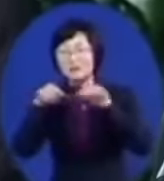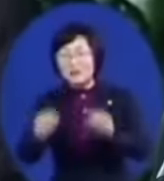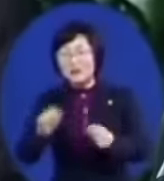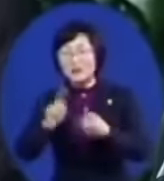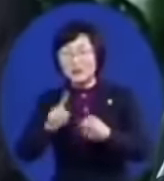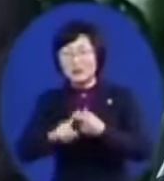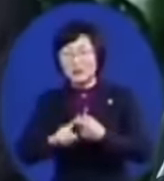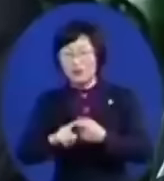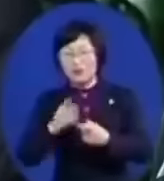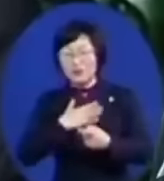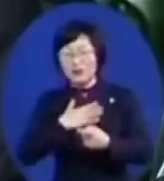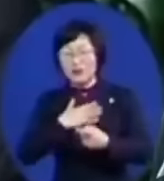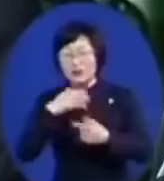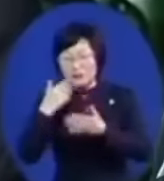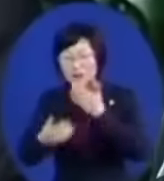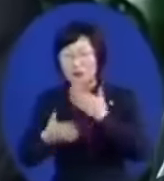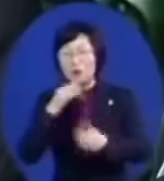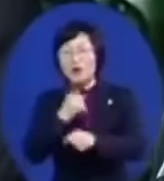자기도 체험하고